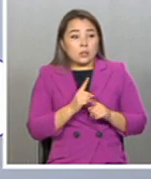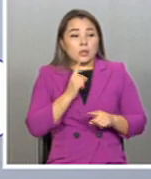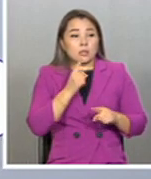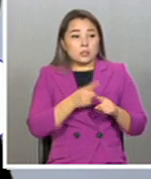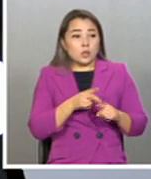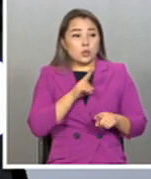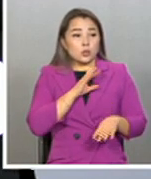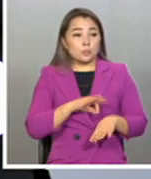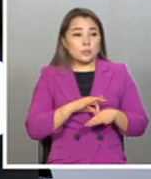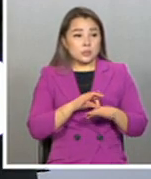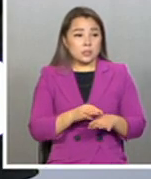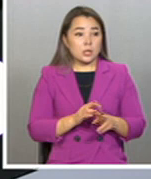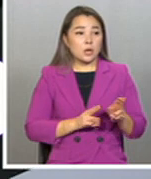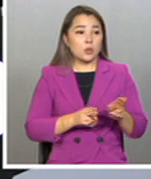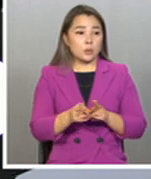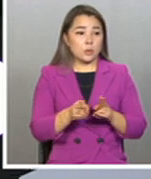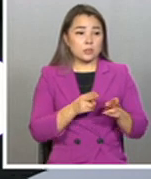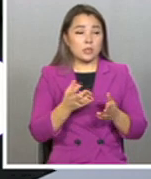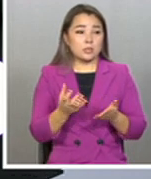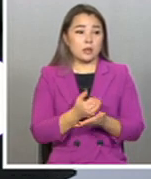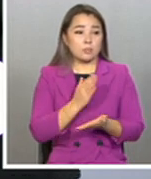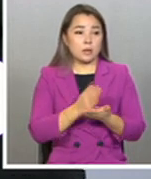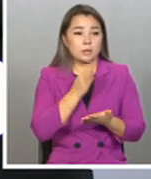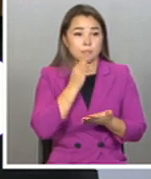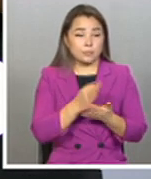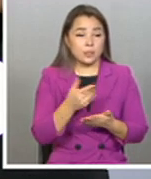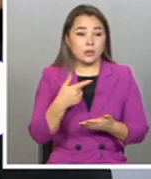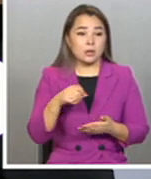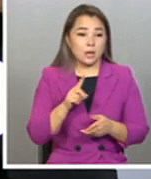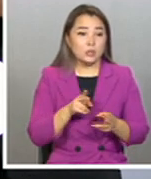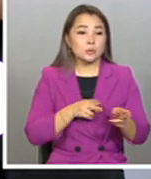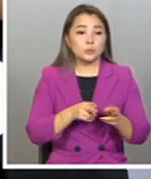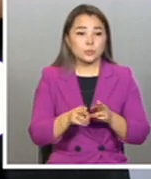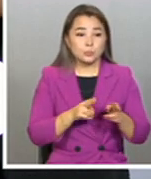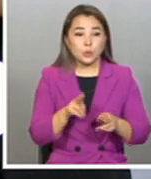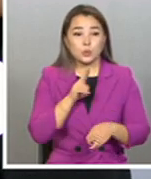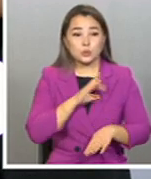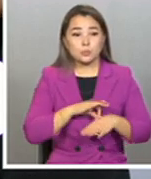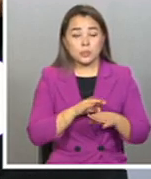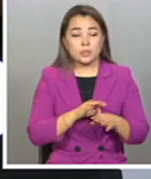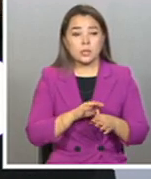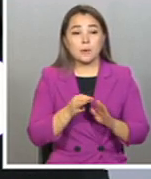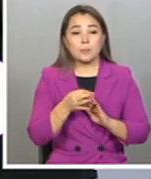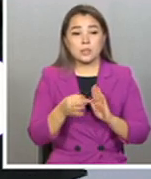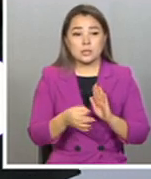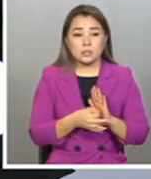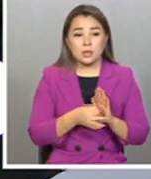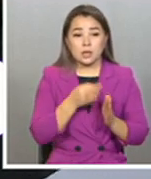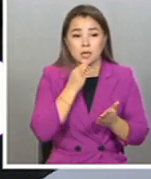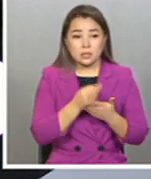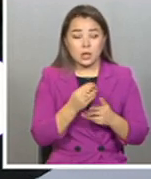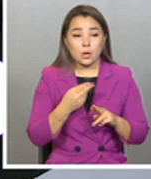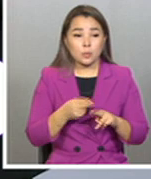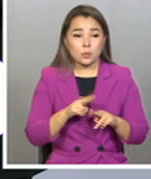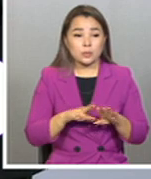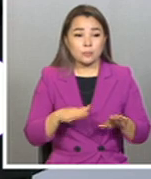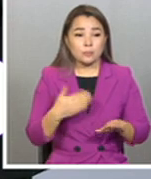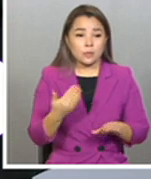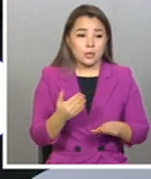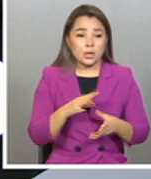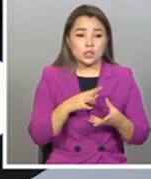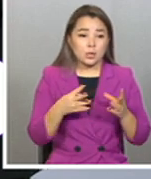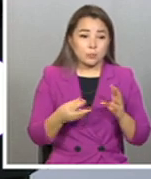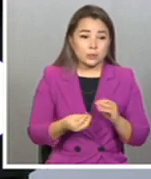жасайтын қозғалтқыш болып табылады. Газ турбиналарының жұмыс істеу принципіне тоқталатын болсақ, бұл жерде жалпы